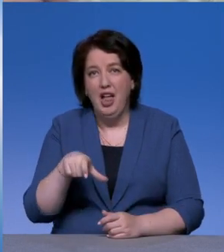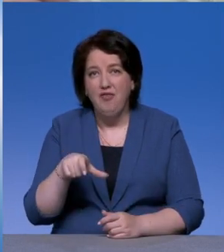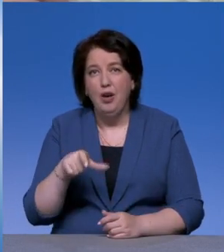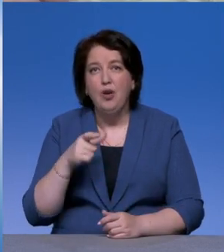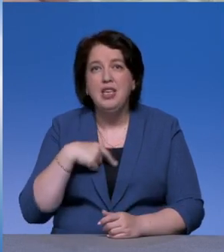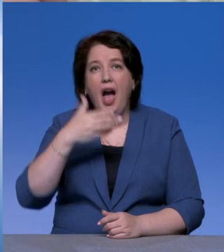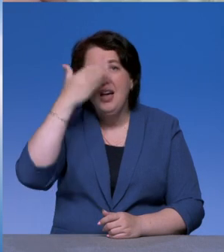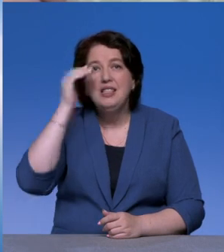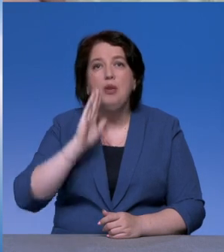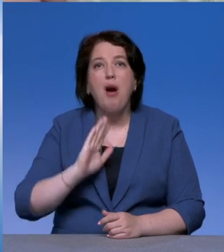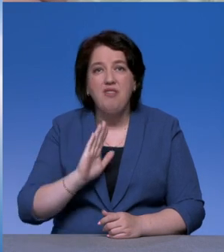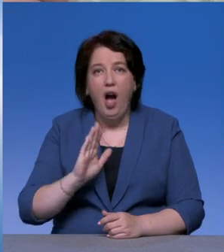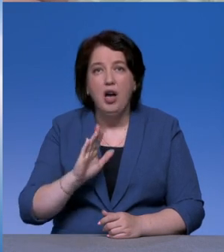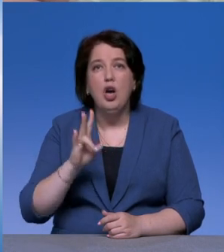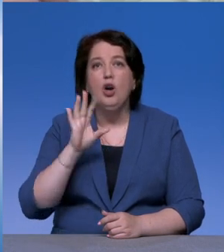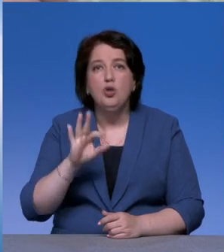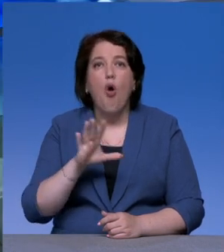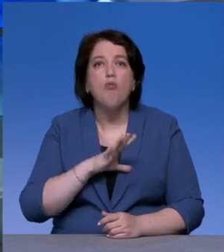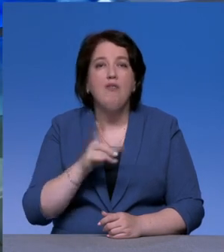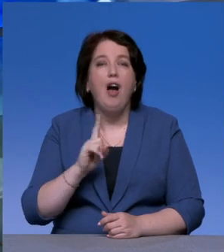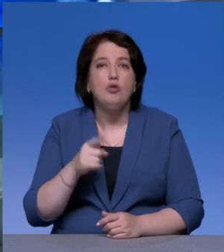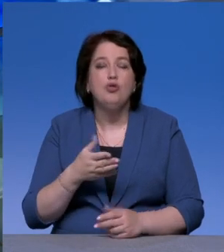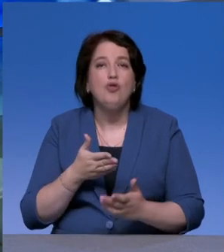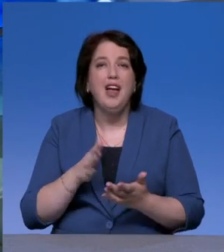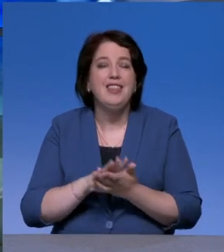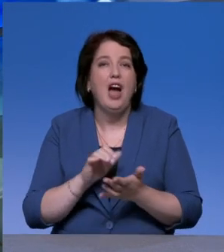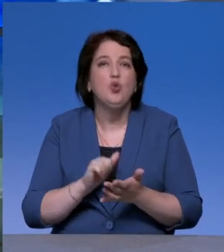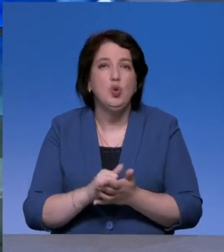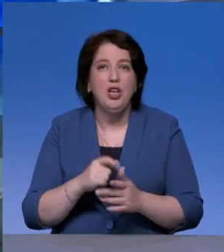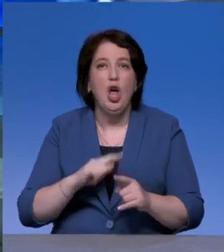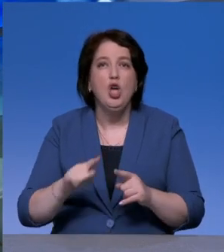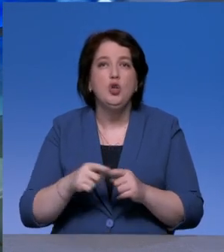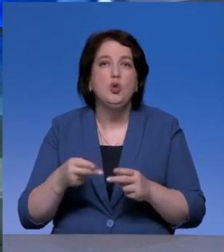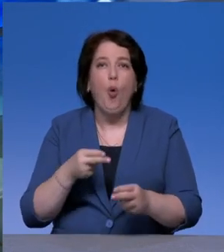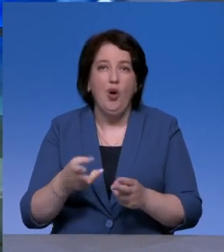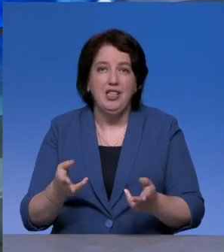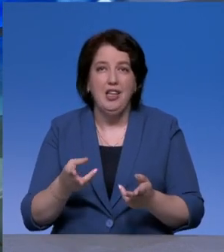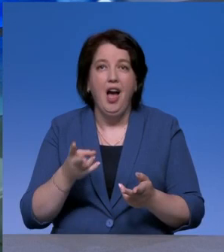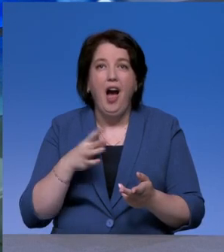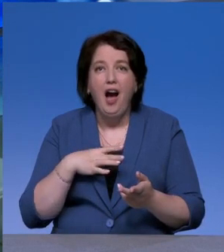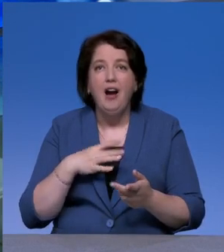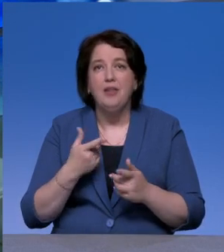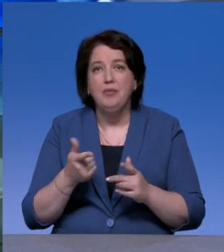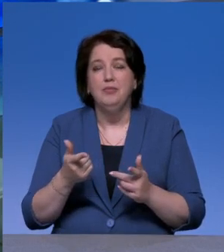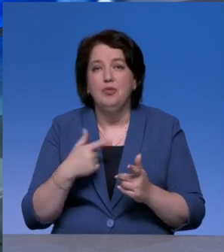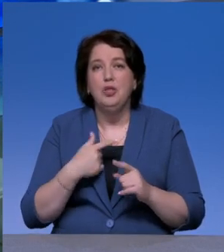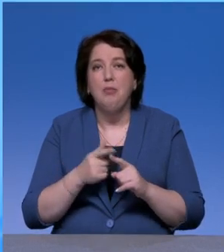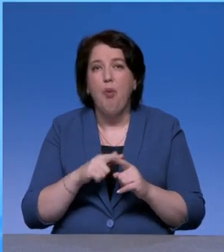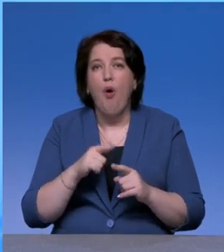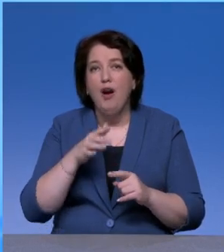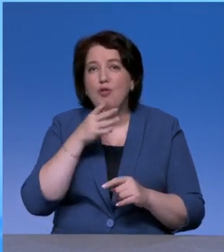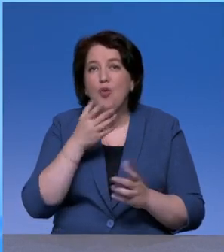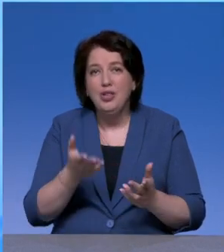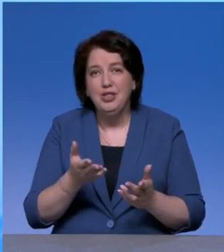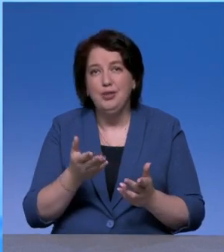езжу маловато. Ну, бывает там что-то, я так это нарушил, скорость, как всегда. Вот. Вот такой вопрос. Нельзя ли опять вернуть